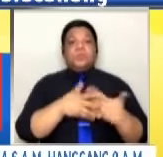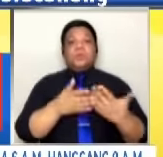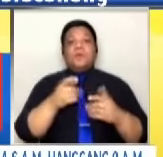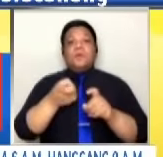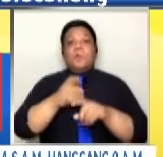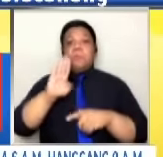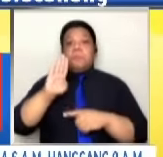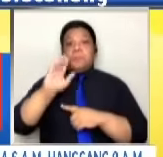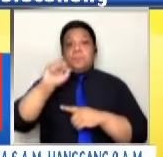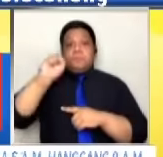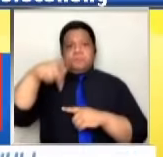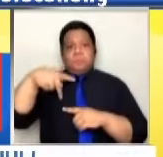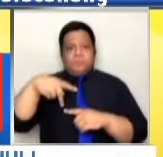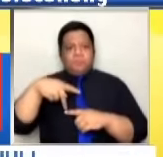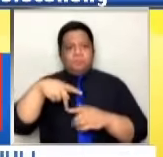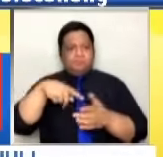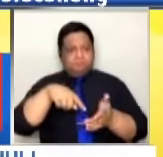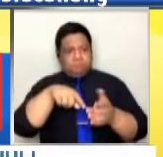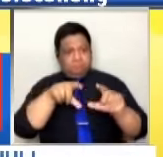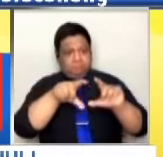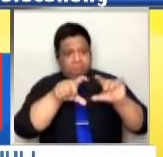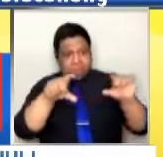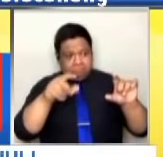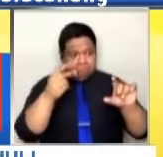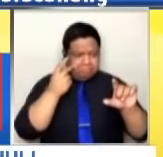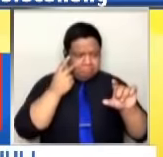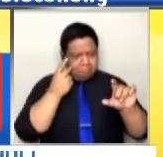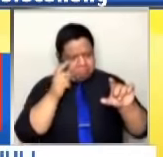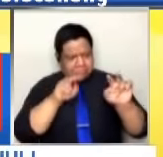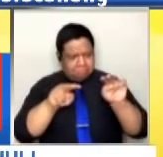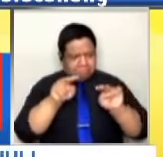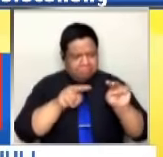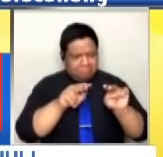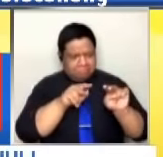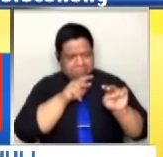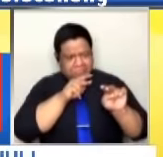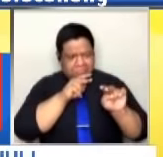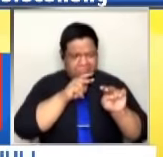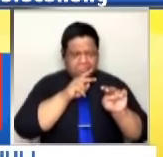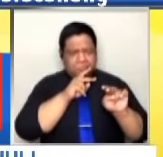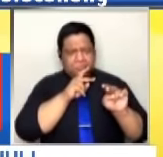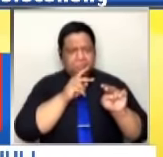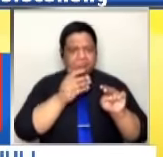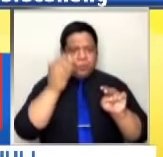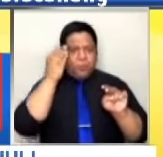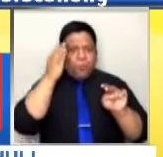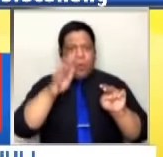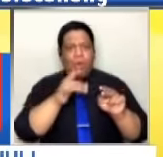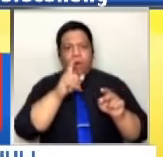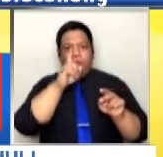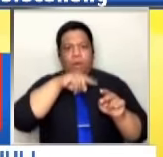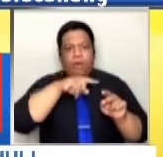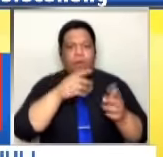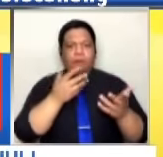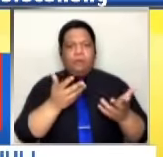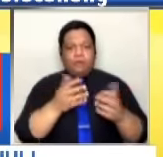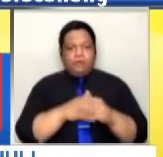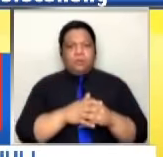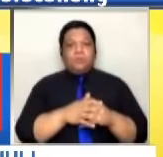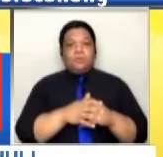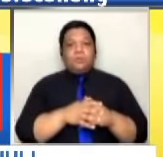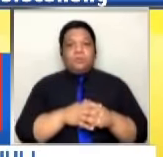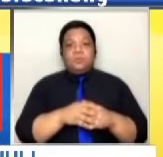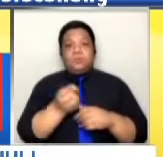operasyon, hindi agad mapagkakamalang peke ang mga pera kung hindi marunong kumilatis ang makatatanggap nito. 100 peraso na